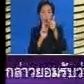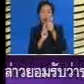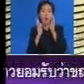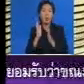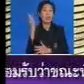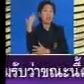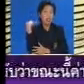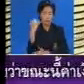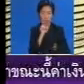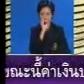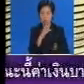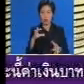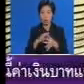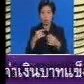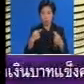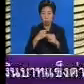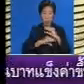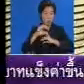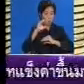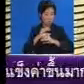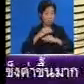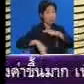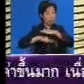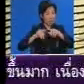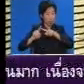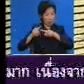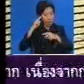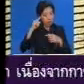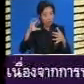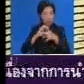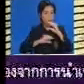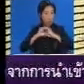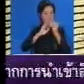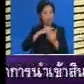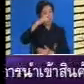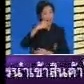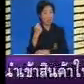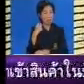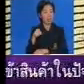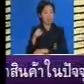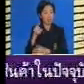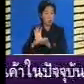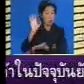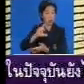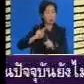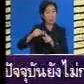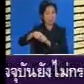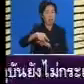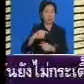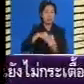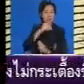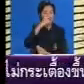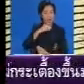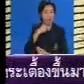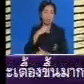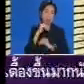ครับมีการประเมินนะครับว่าการลงทุนโครงสร้างพื้นฐานผ่านปฏิบัติการใช้เข้มแข็งนั้นยังไม่เพียงพอให้เศรษฐกิจไทยนั้นพัฒนาอย่างยั่งยืนโดย